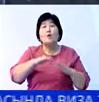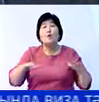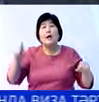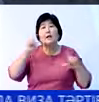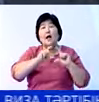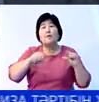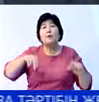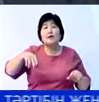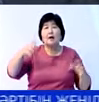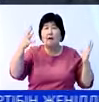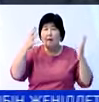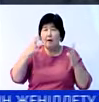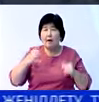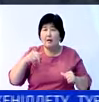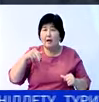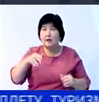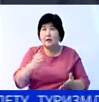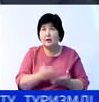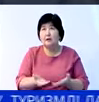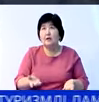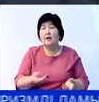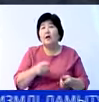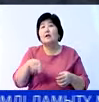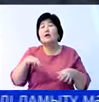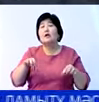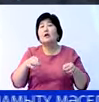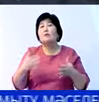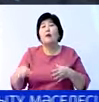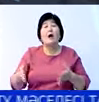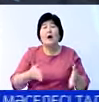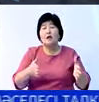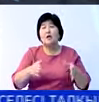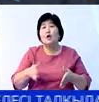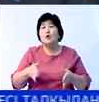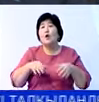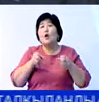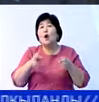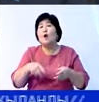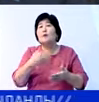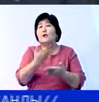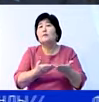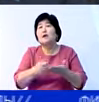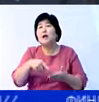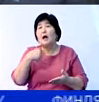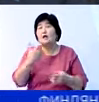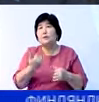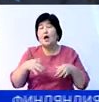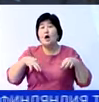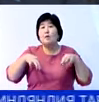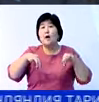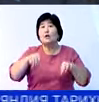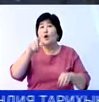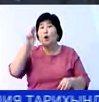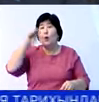қайтқаннан кейін қараңғы, жаңағы келе жатқанда машинаменен жол қауіпсіздігі мәселесін олардың айтып отырғаны, мысалы машина келе жатқан